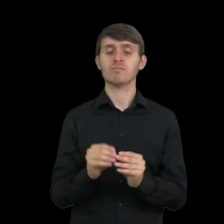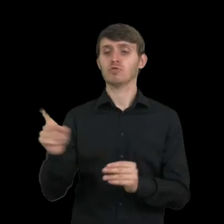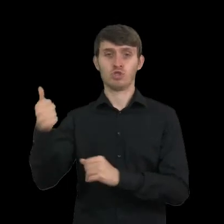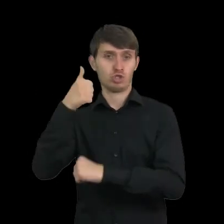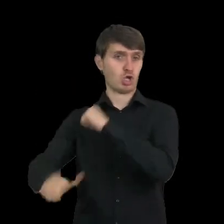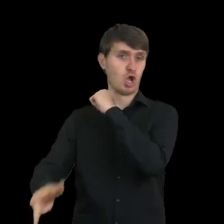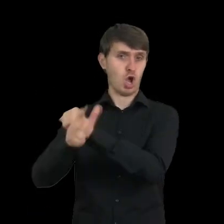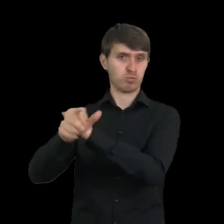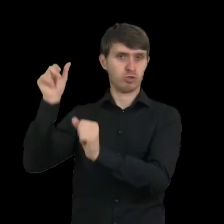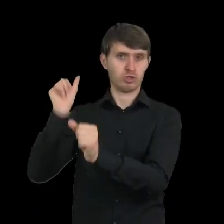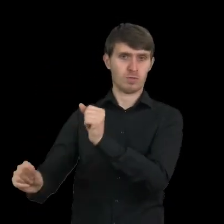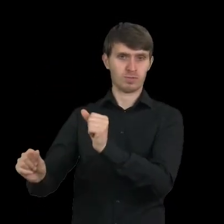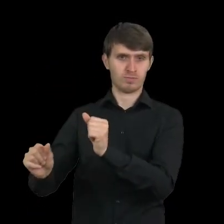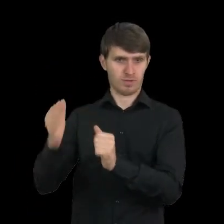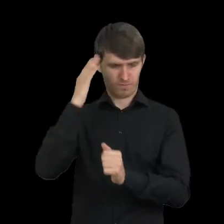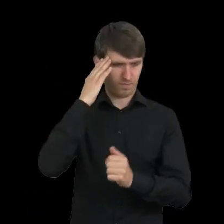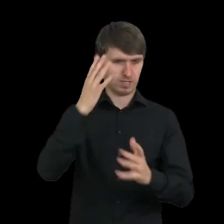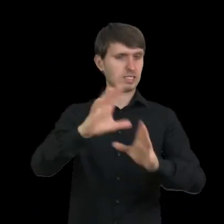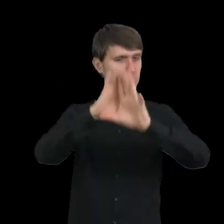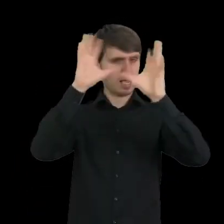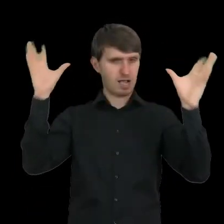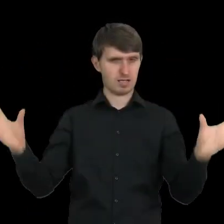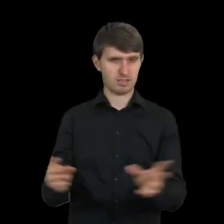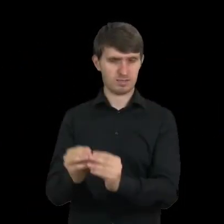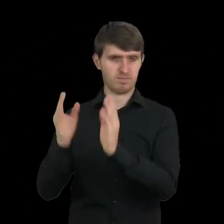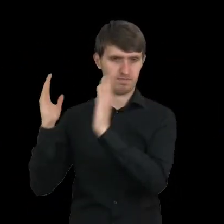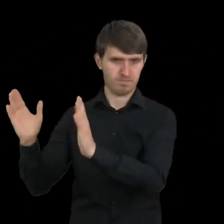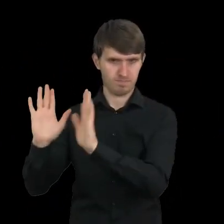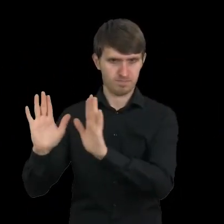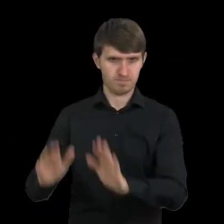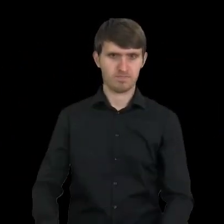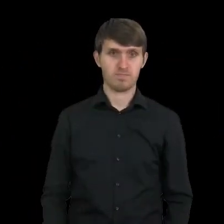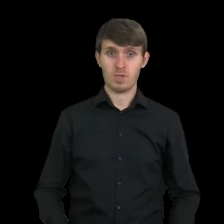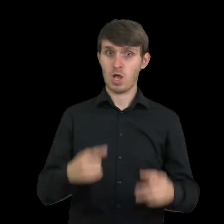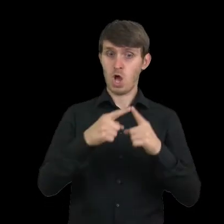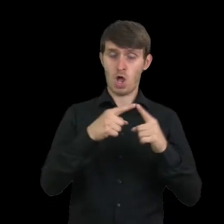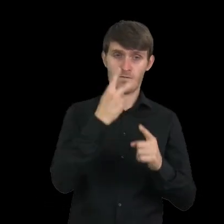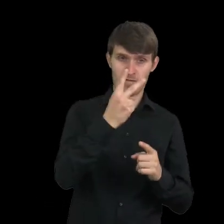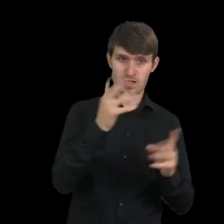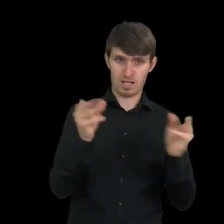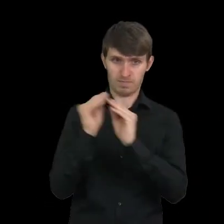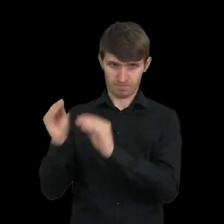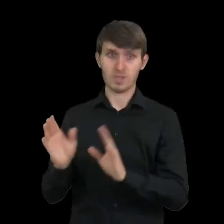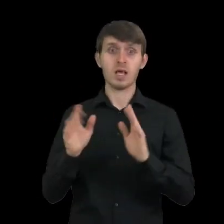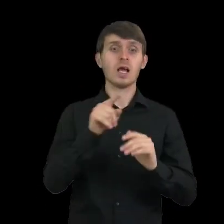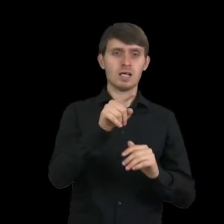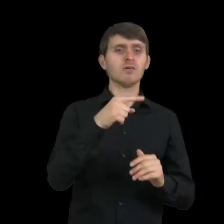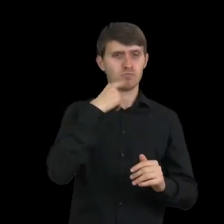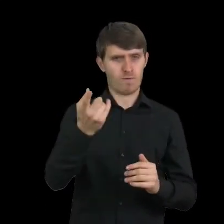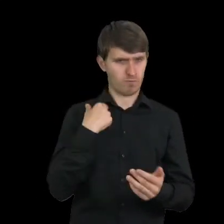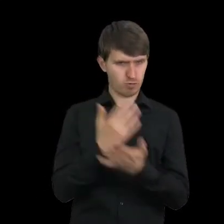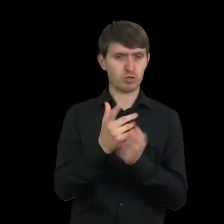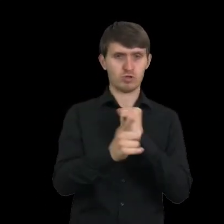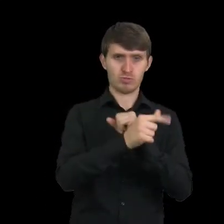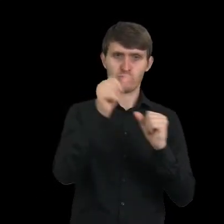Suma miar tych dwóch kątów daje nam 180 stopni. Wiemy, że BED to 70 stopni. Więc